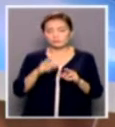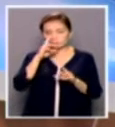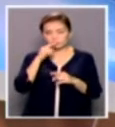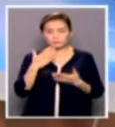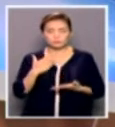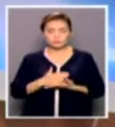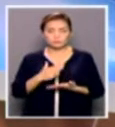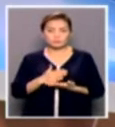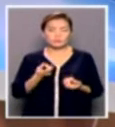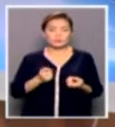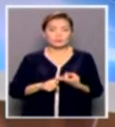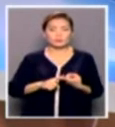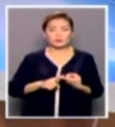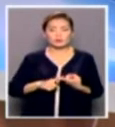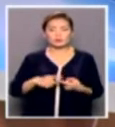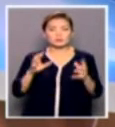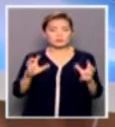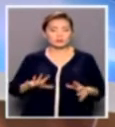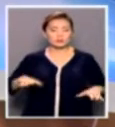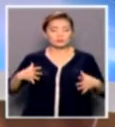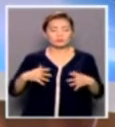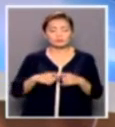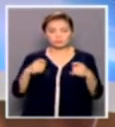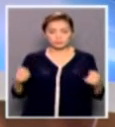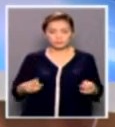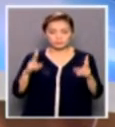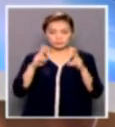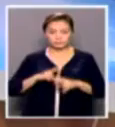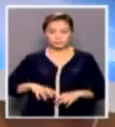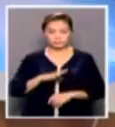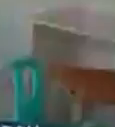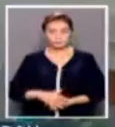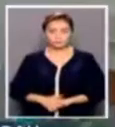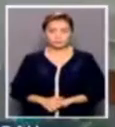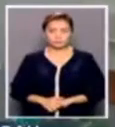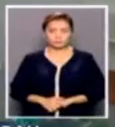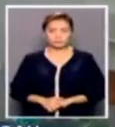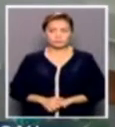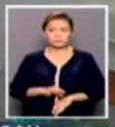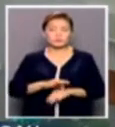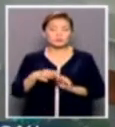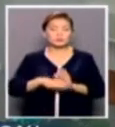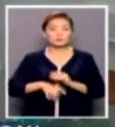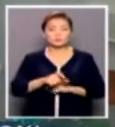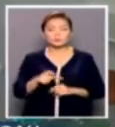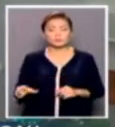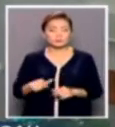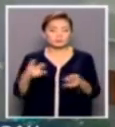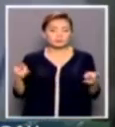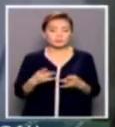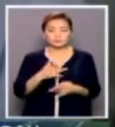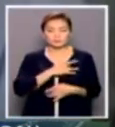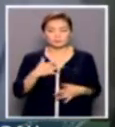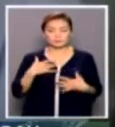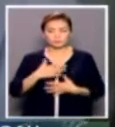бар. Осыған байланысты Сенат заң жобасын мәжіліске қайта қарауға жіберді. Дерттен дегенде науқастарға ең керегі